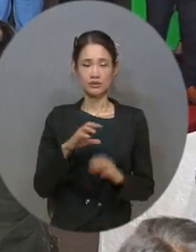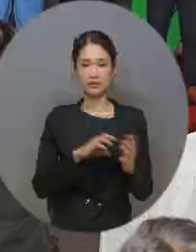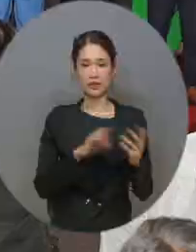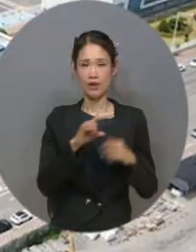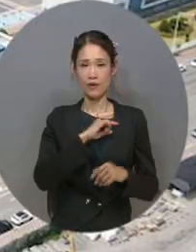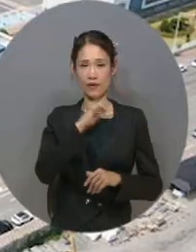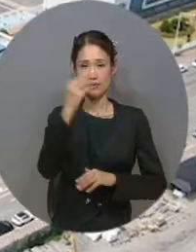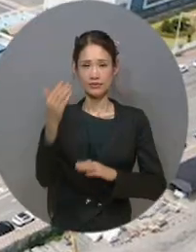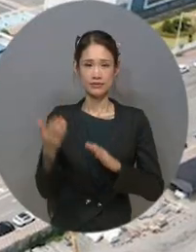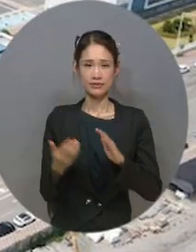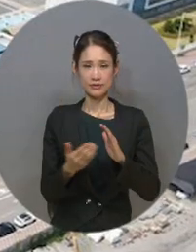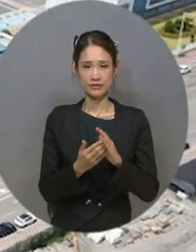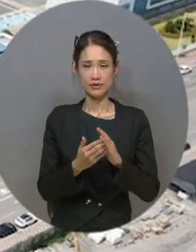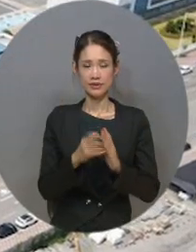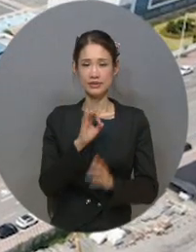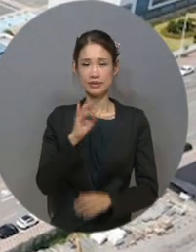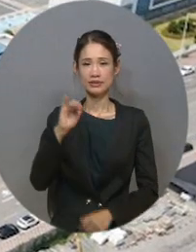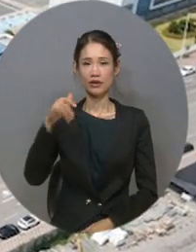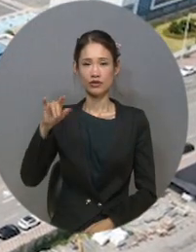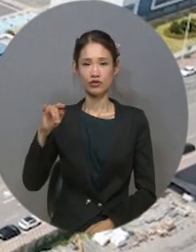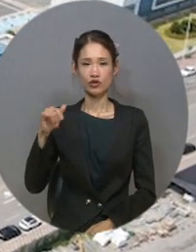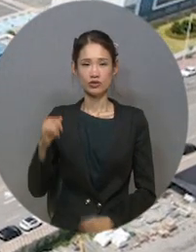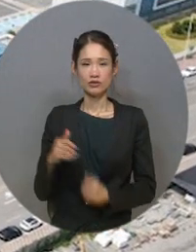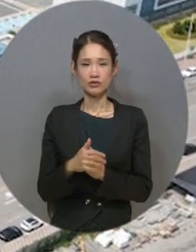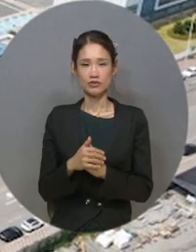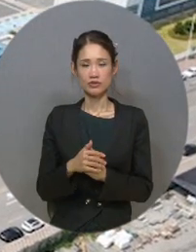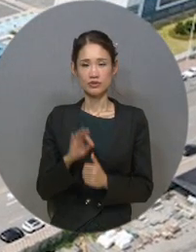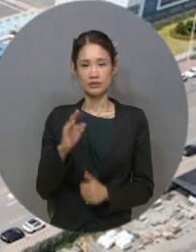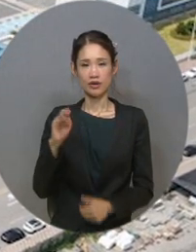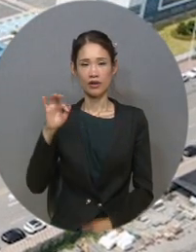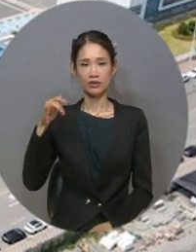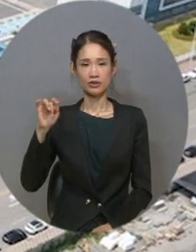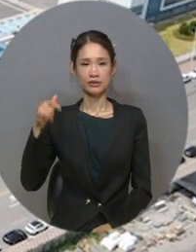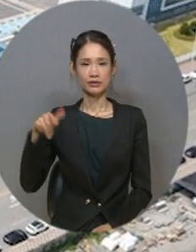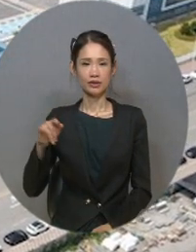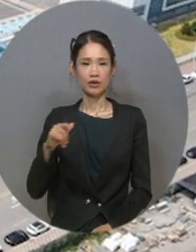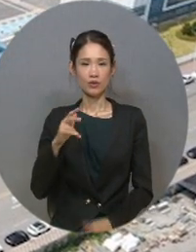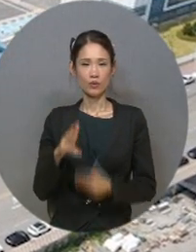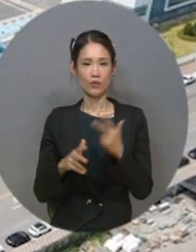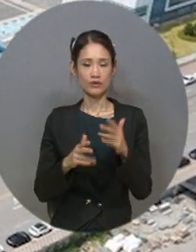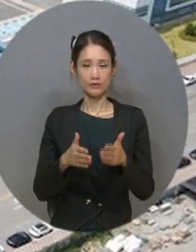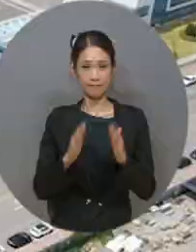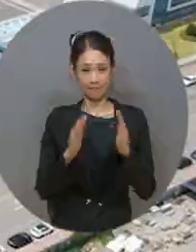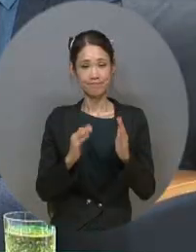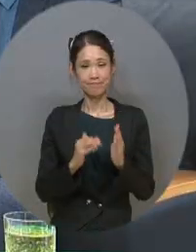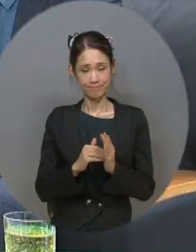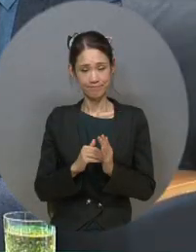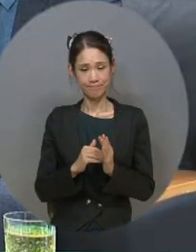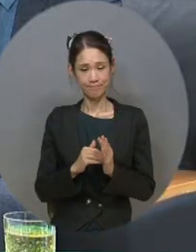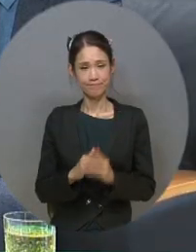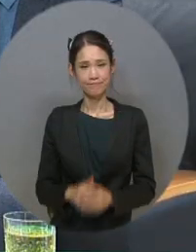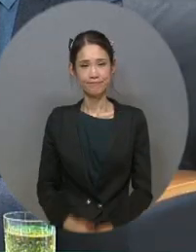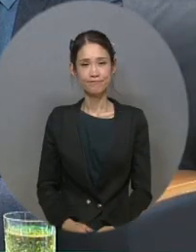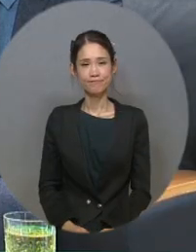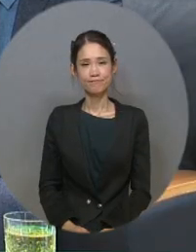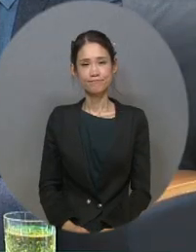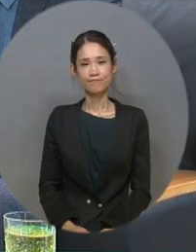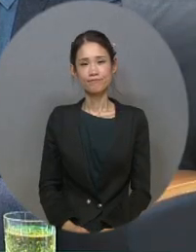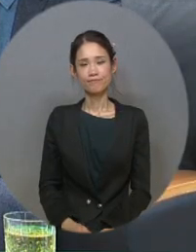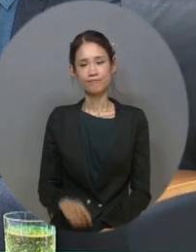최대의 2차 전지 소재 산업인 양극재 공장이 예. 준공이 됐고요. 예. 그 다음에